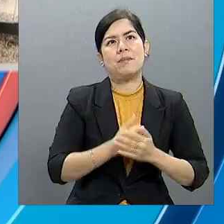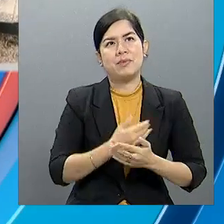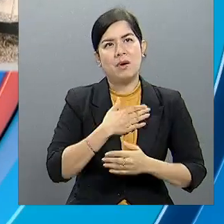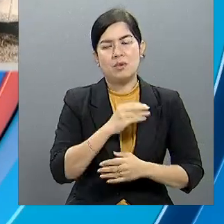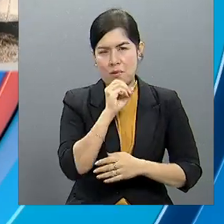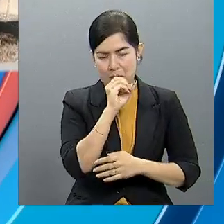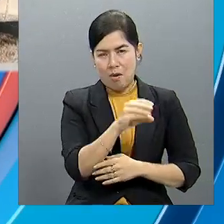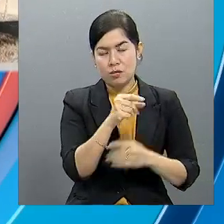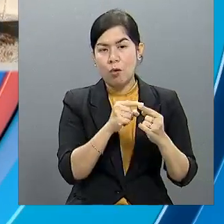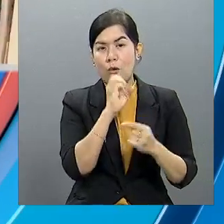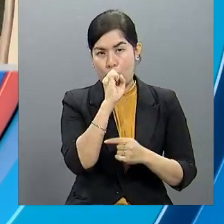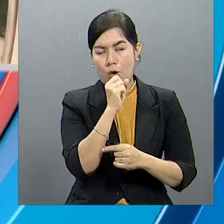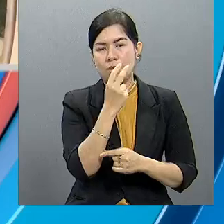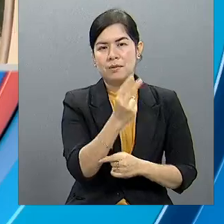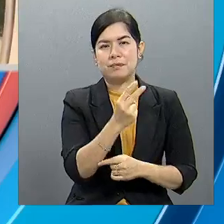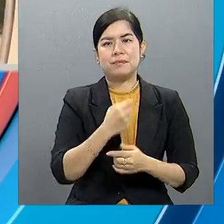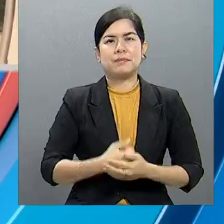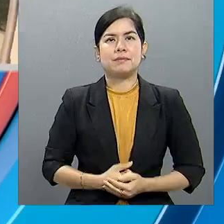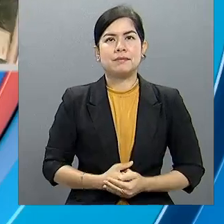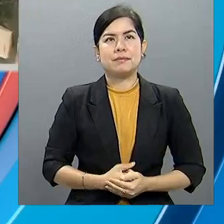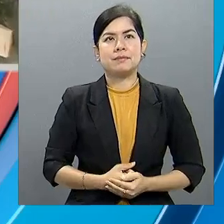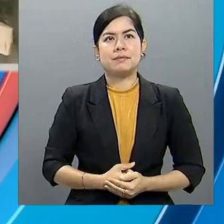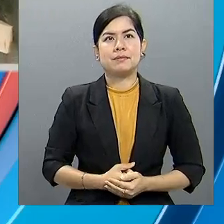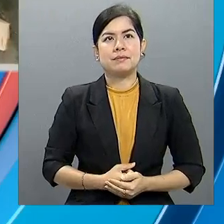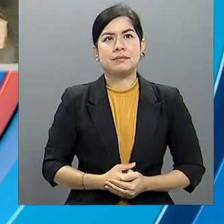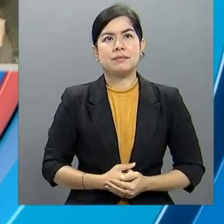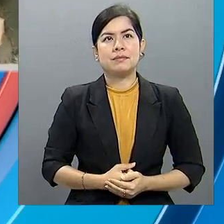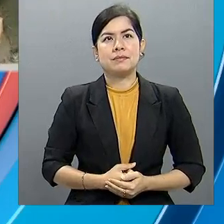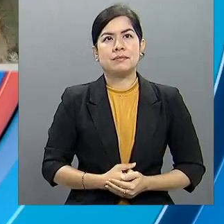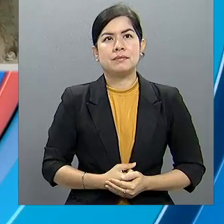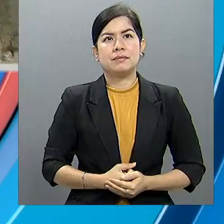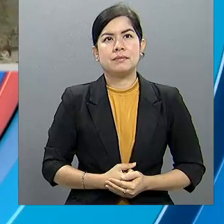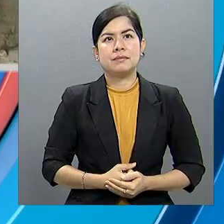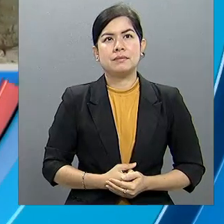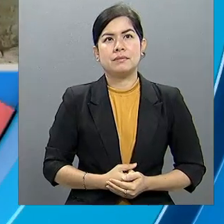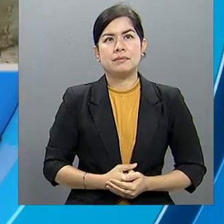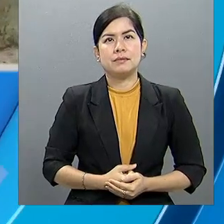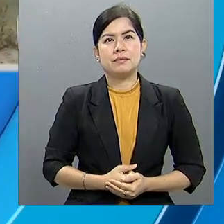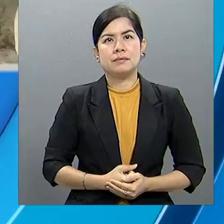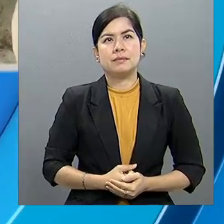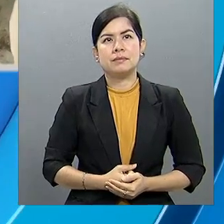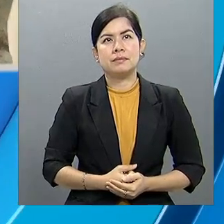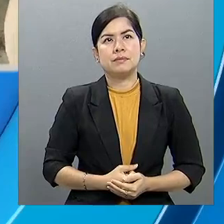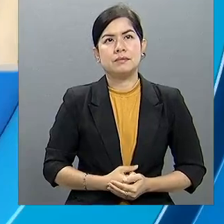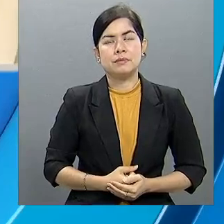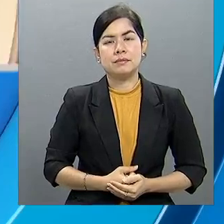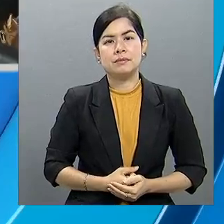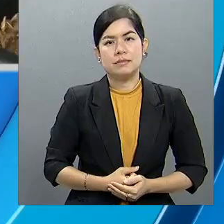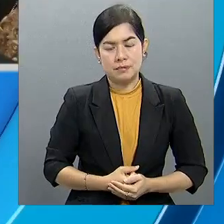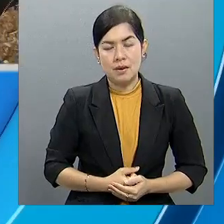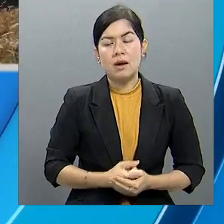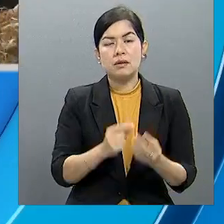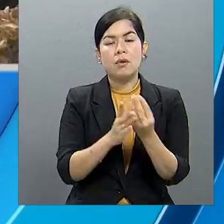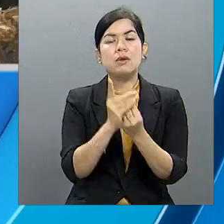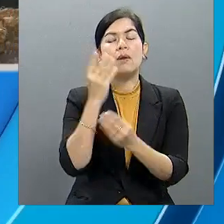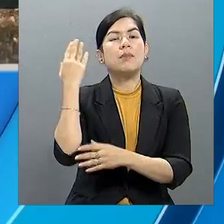งกขายเพิ่มสักร้อยหนึ่งใช่จกขายแบบ 10 บาก็ขายเป็ 110 บ Korenaใช่่วสัดาหที่ผ่านมาก็มีคนมา